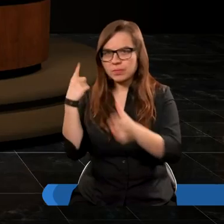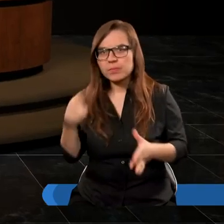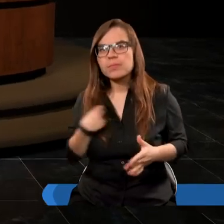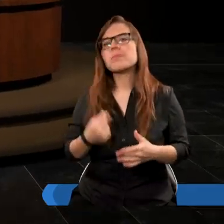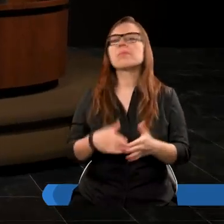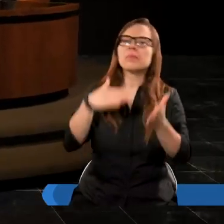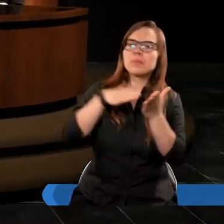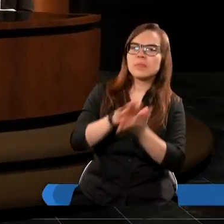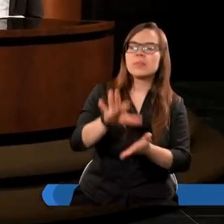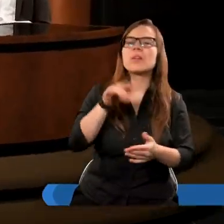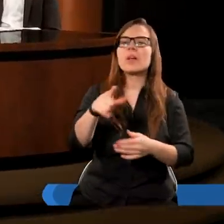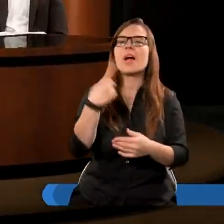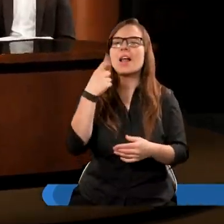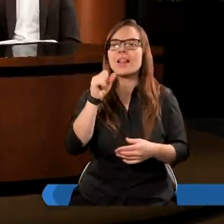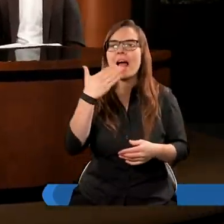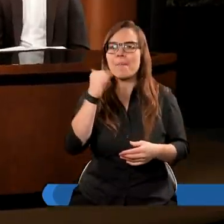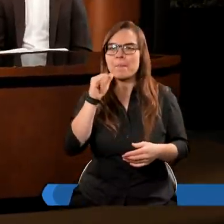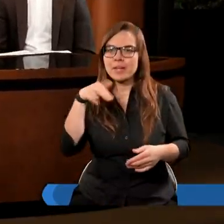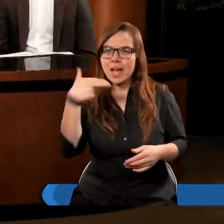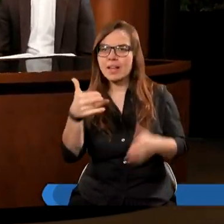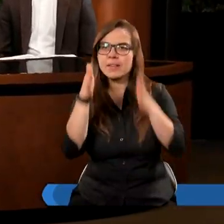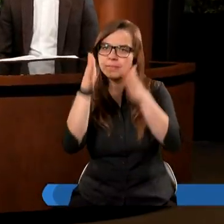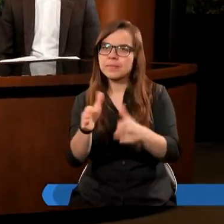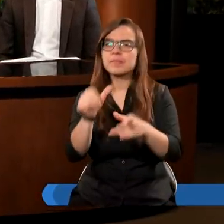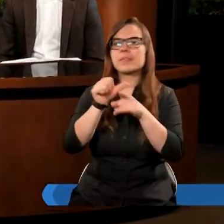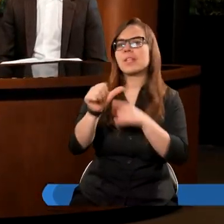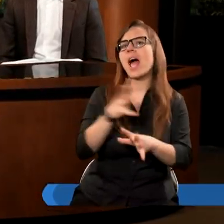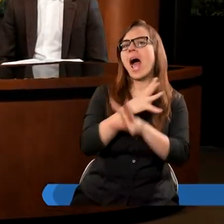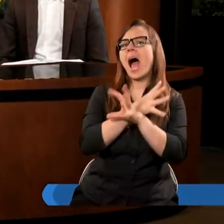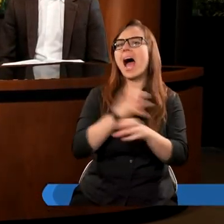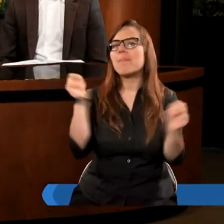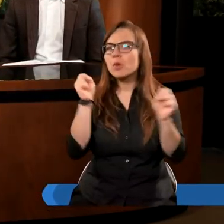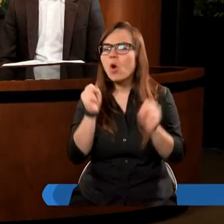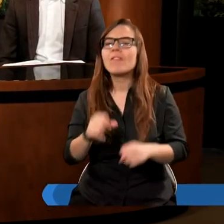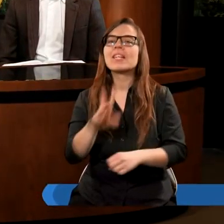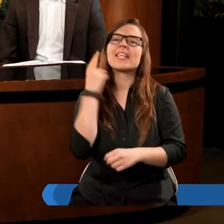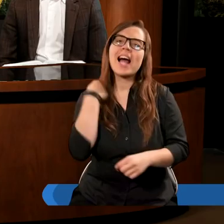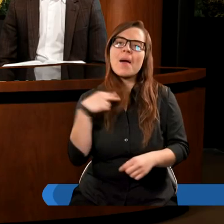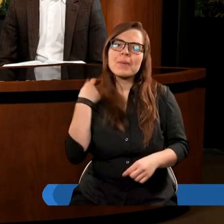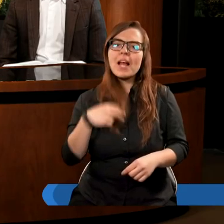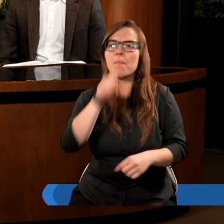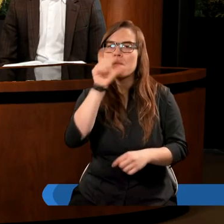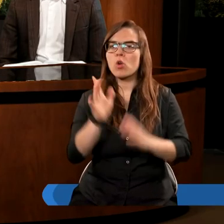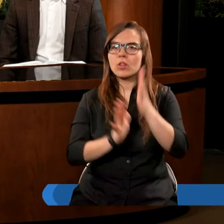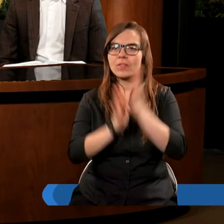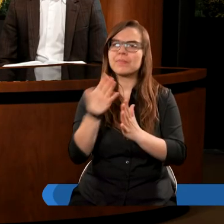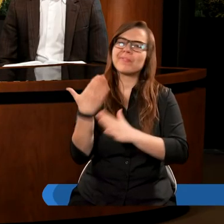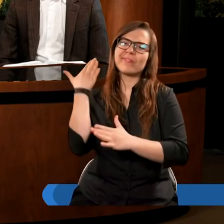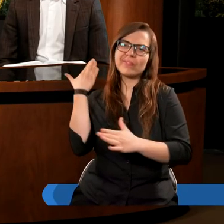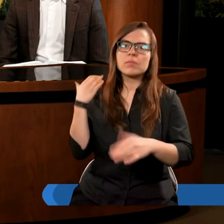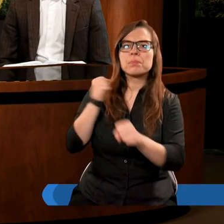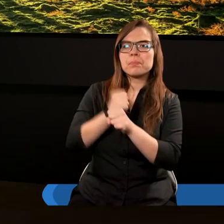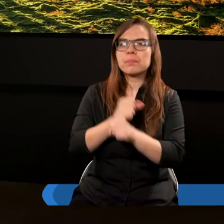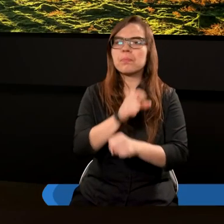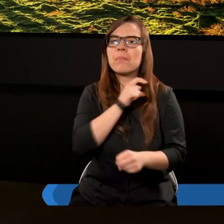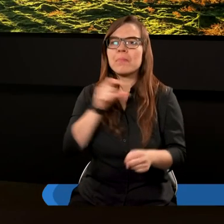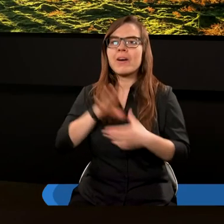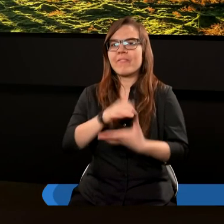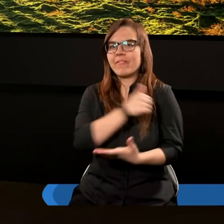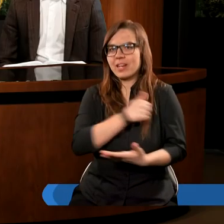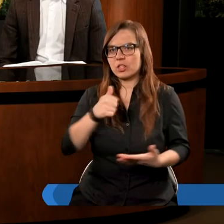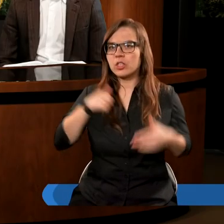Zacznę od mojej lewej strony. Damian. Damian jest absolwentem seminarium w Podkowie Leśnej i od niedawna pracuje jako pastor w